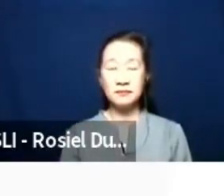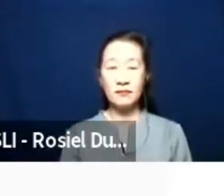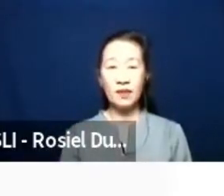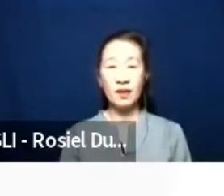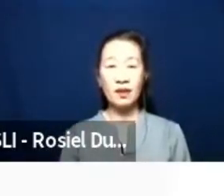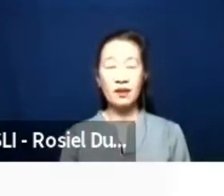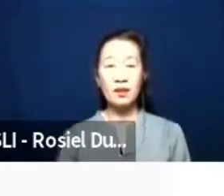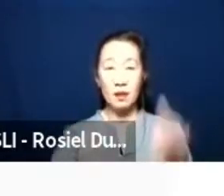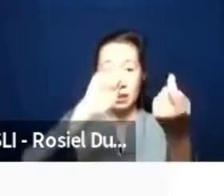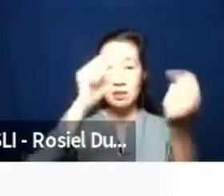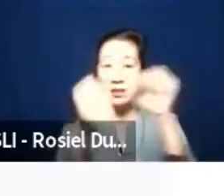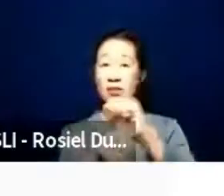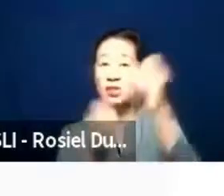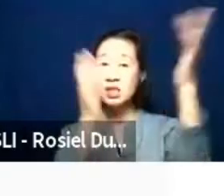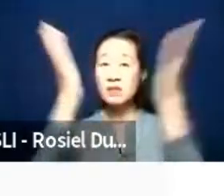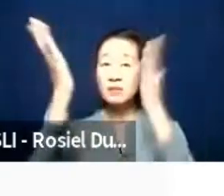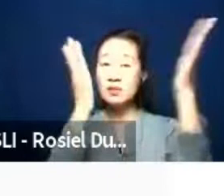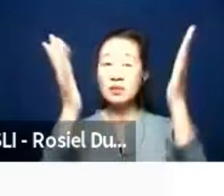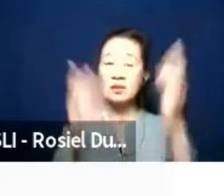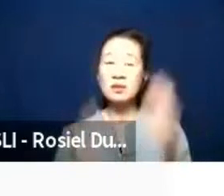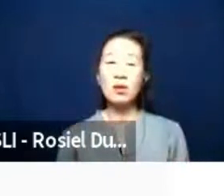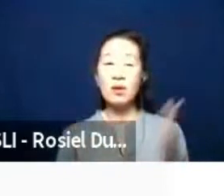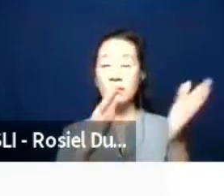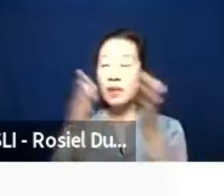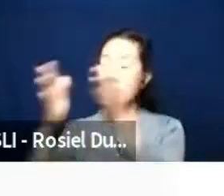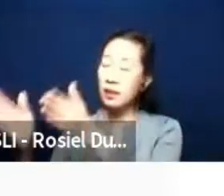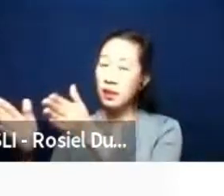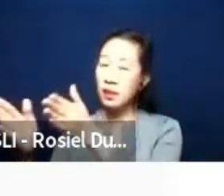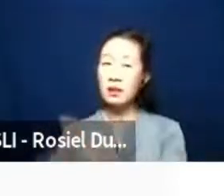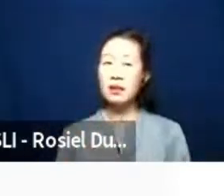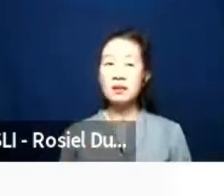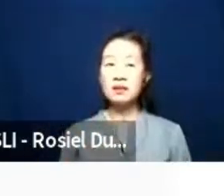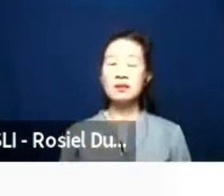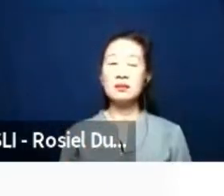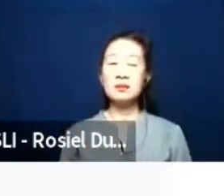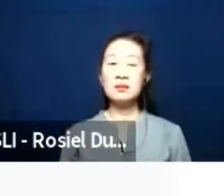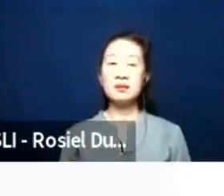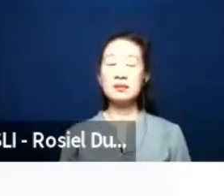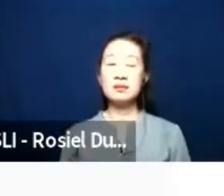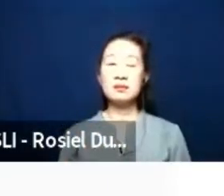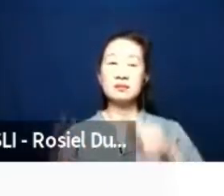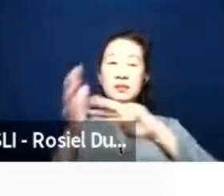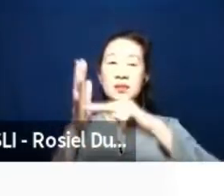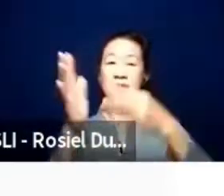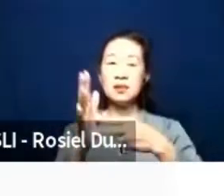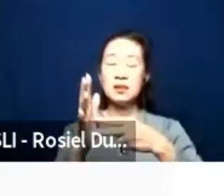So, ang transition services or transition planning, in the ideal sense, is